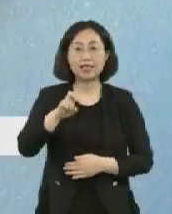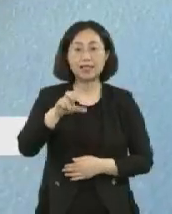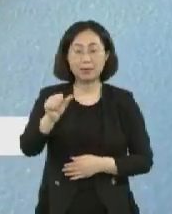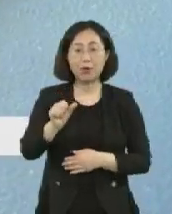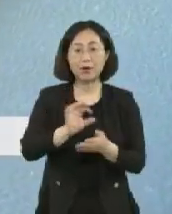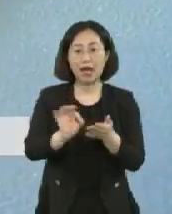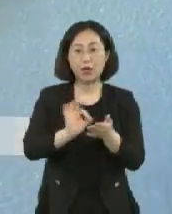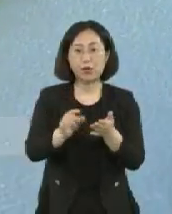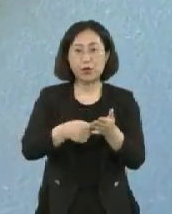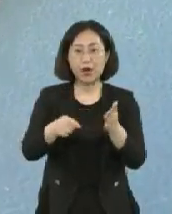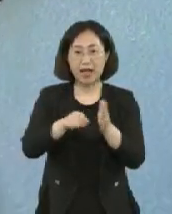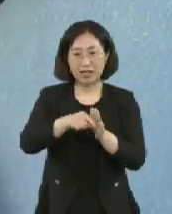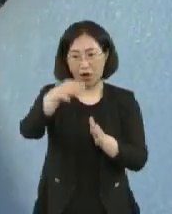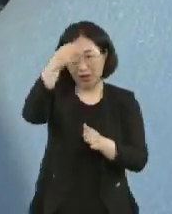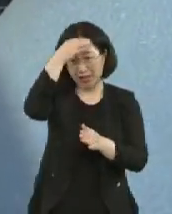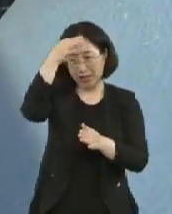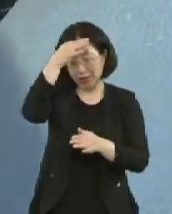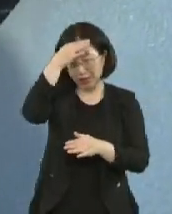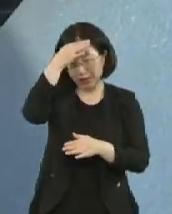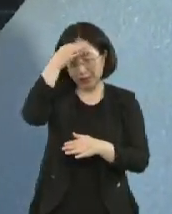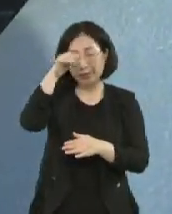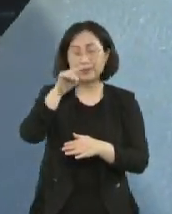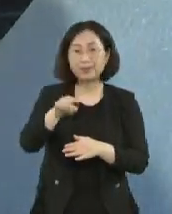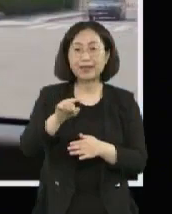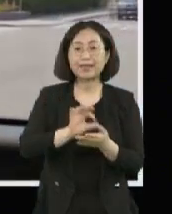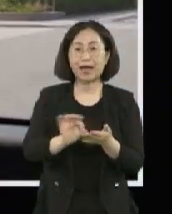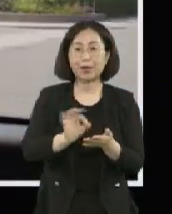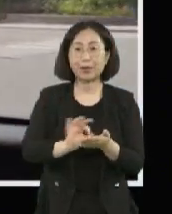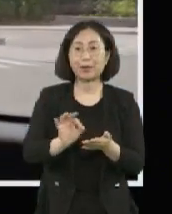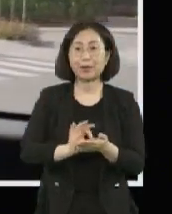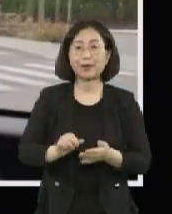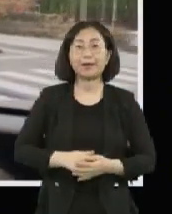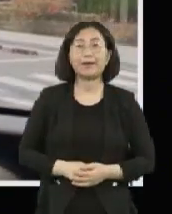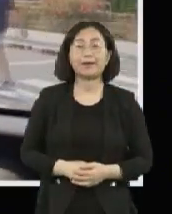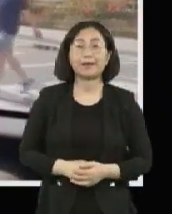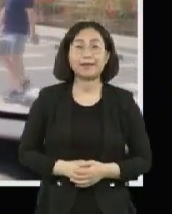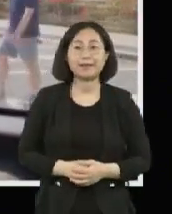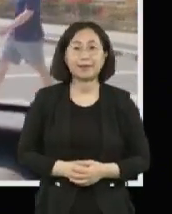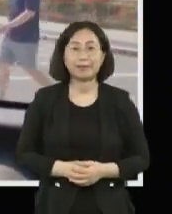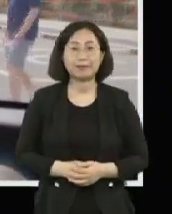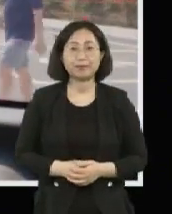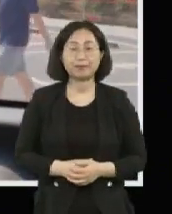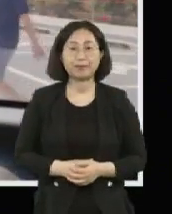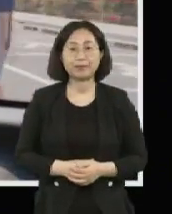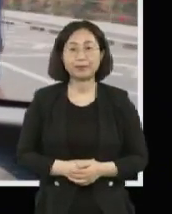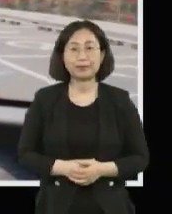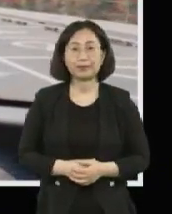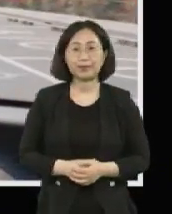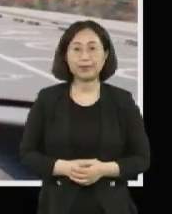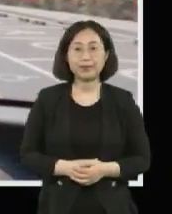기술의 고도화를 위한 플랫폼으로 활용하기로 했습니다. TJB 김진호입니다.